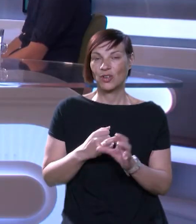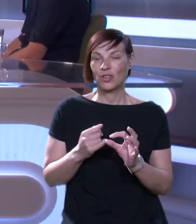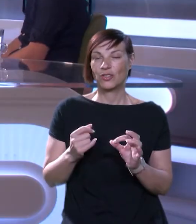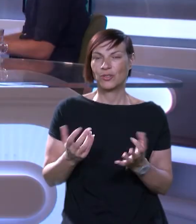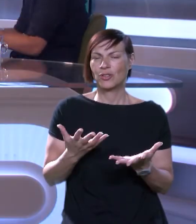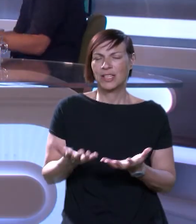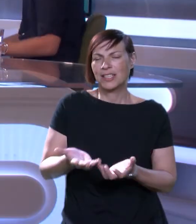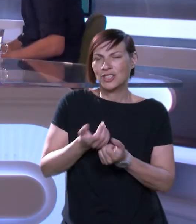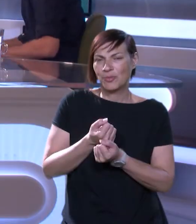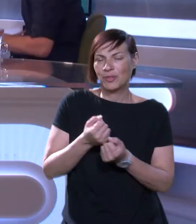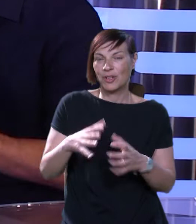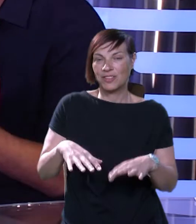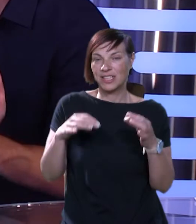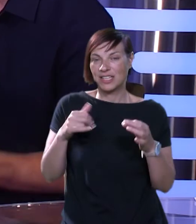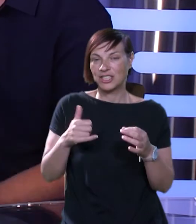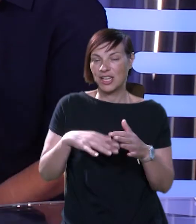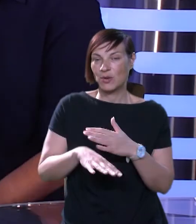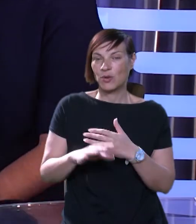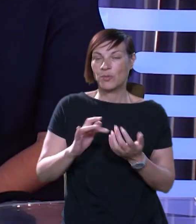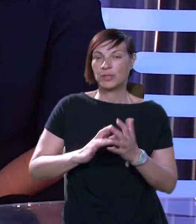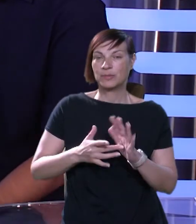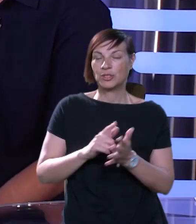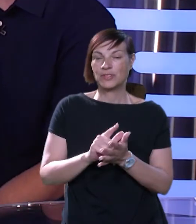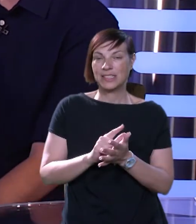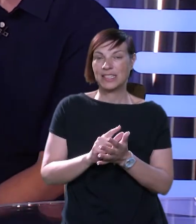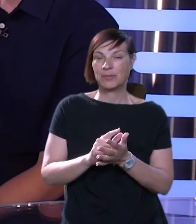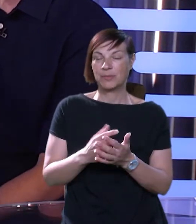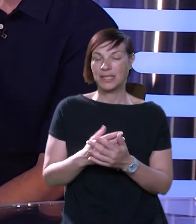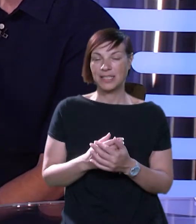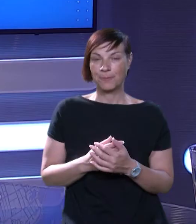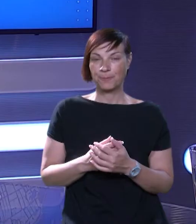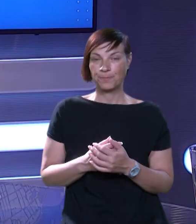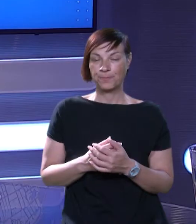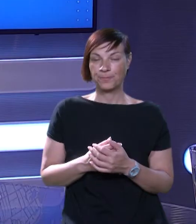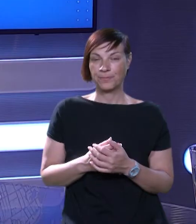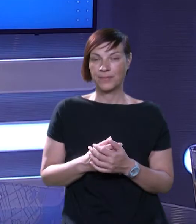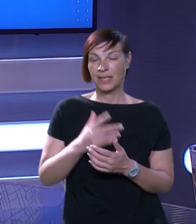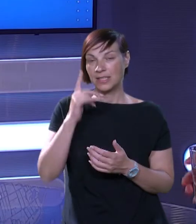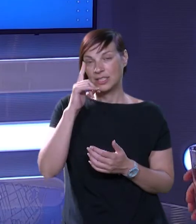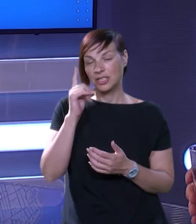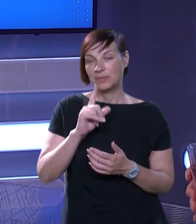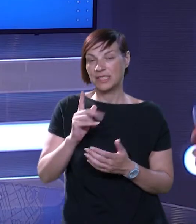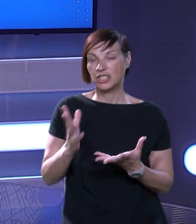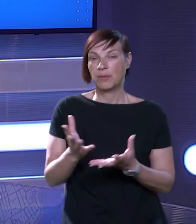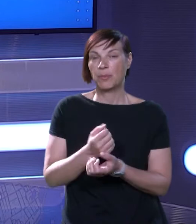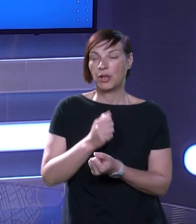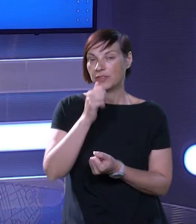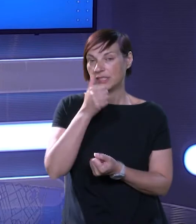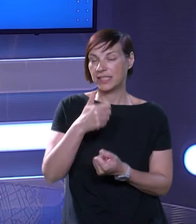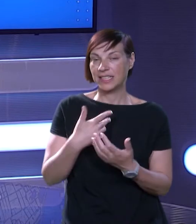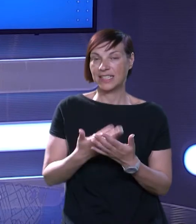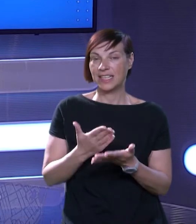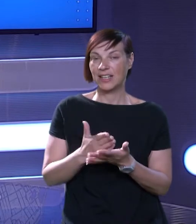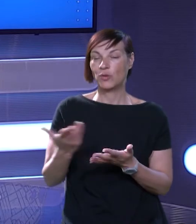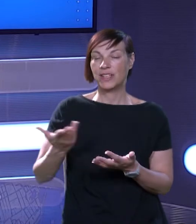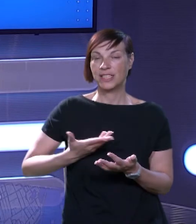Koliko je njega bilo teško uloviti, naći neku rupu između njegovih svih termina? I... Gogo je nevjerojatan i čini ti se da ga nećeš poloviti nikad, ali evo